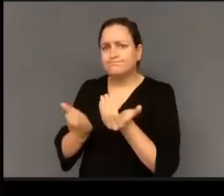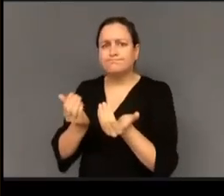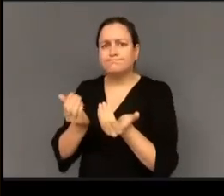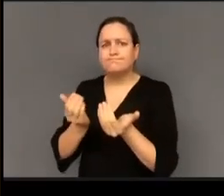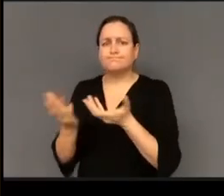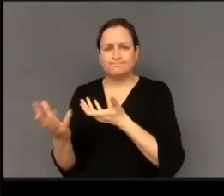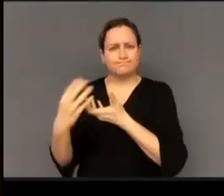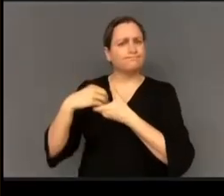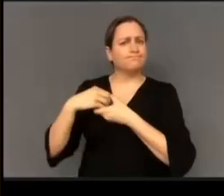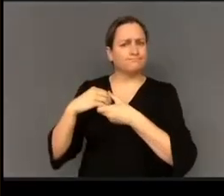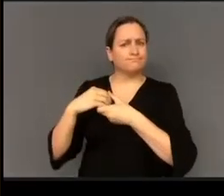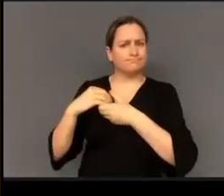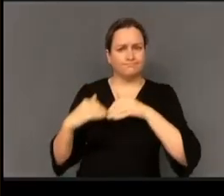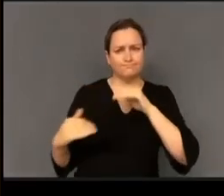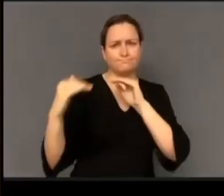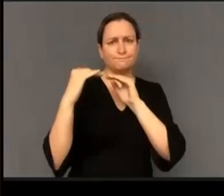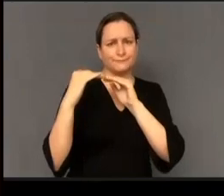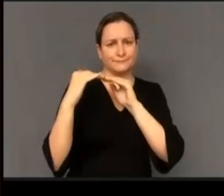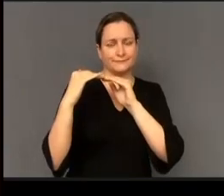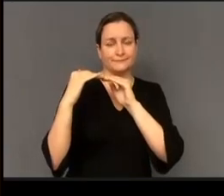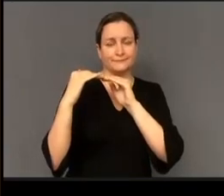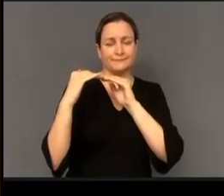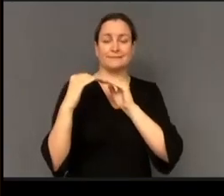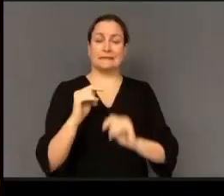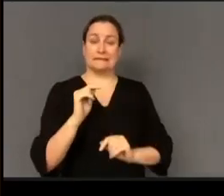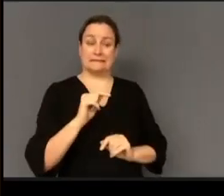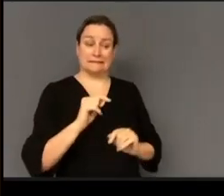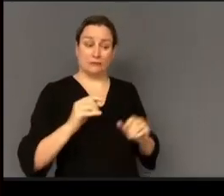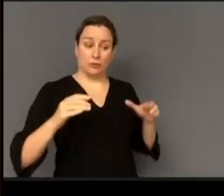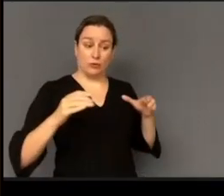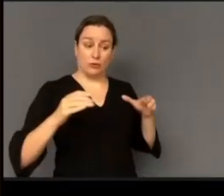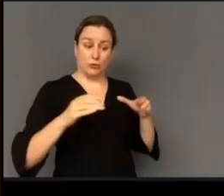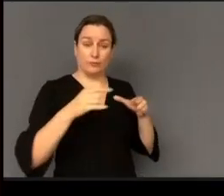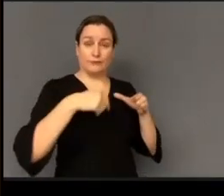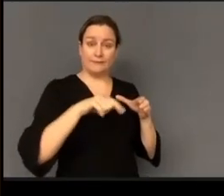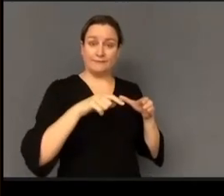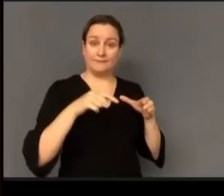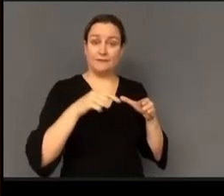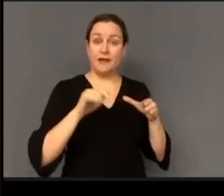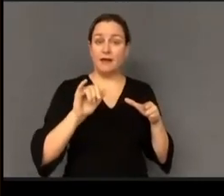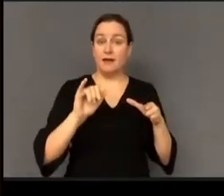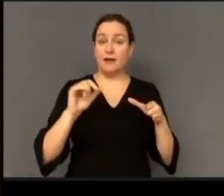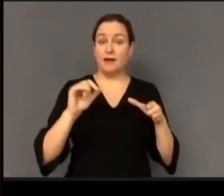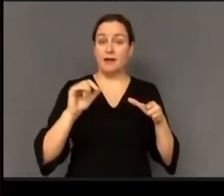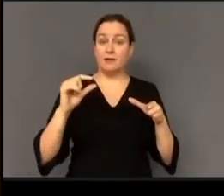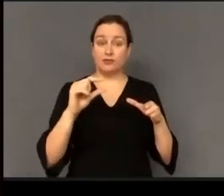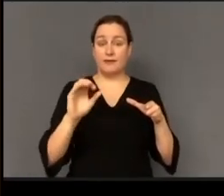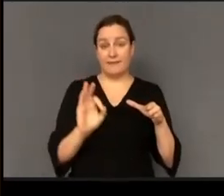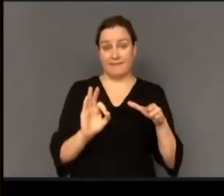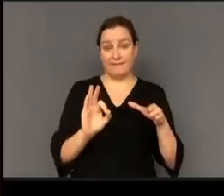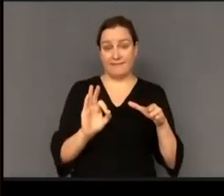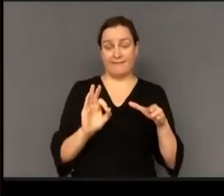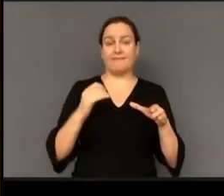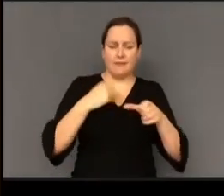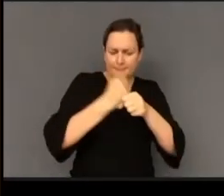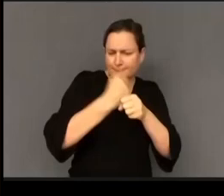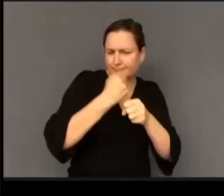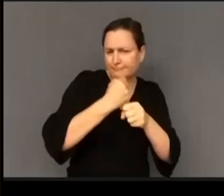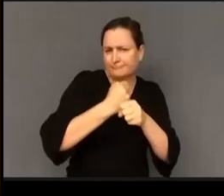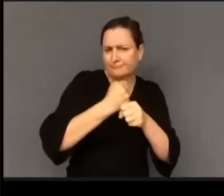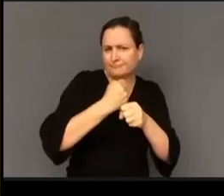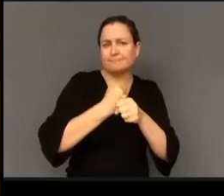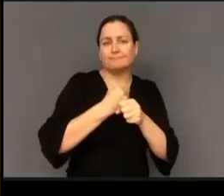的な価値観と一致するところであり我が国が今回初めてホスト